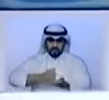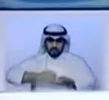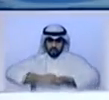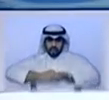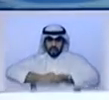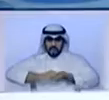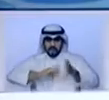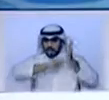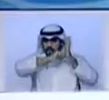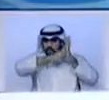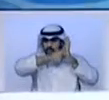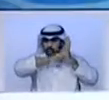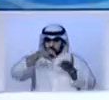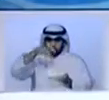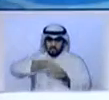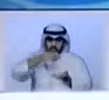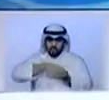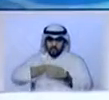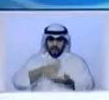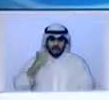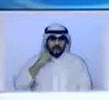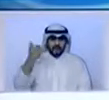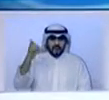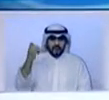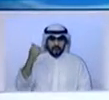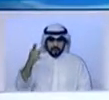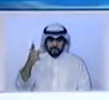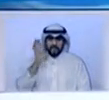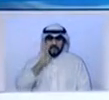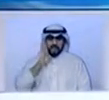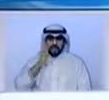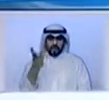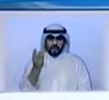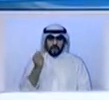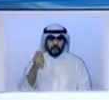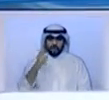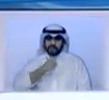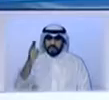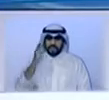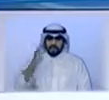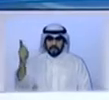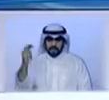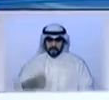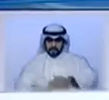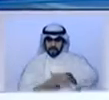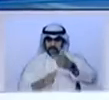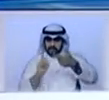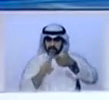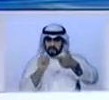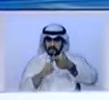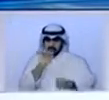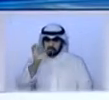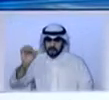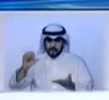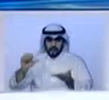العربية على هامش دورته 17. وكيل وزارة الإعلام المساعد لشؤون التلفزيون ورئيس الوفد الكويتي